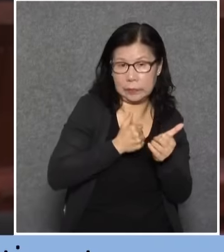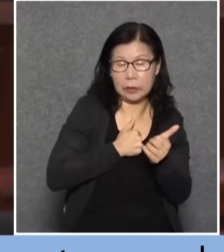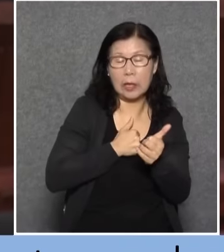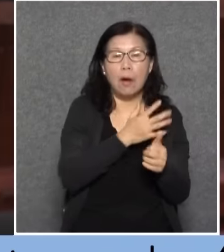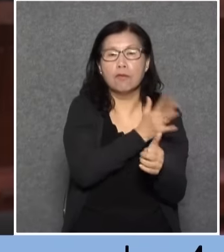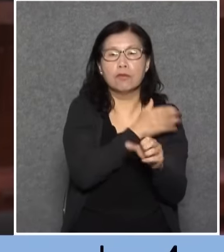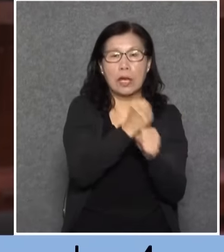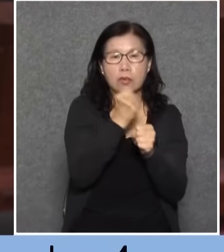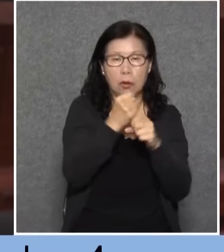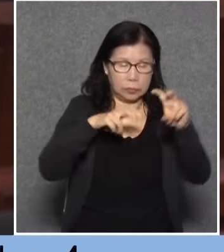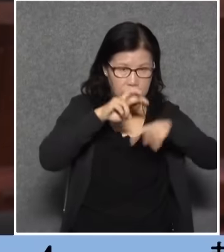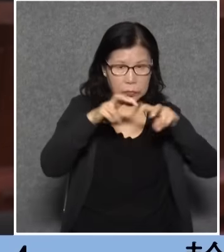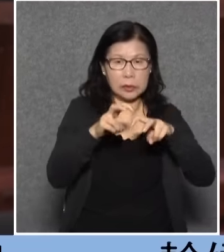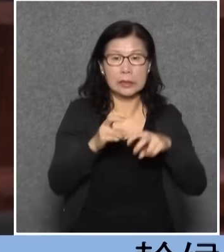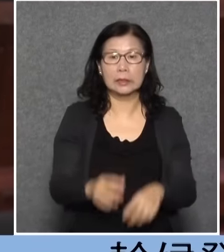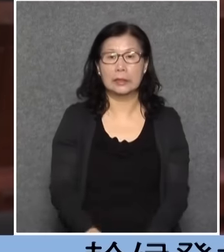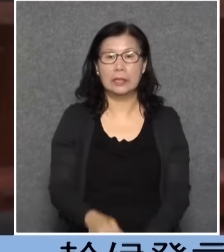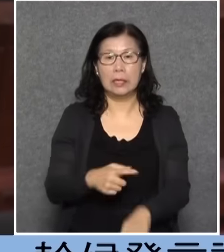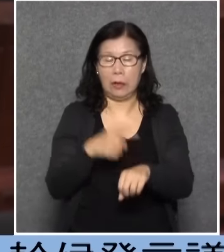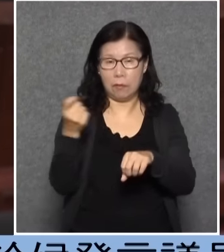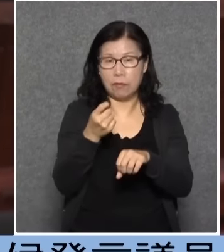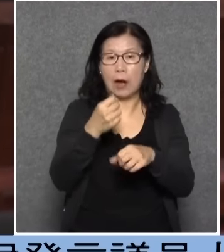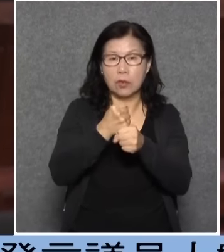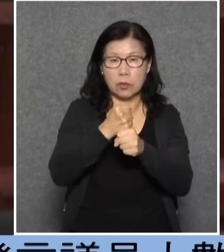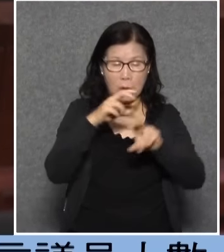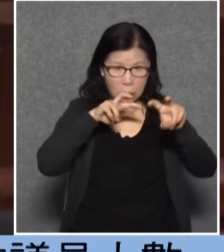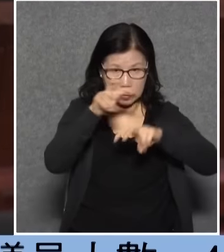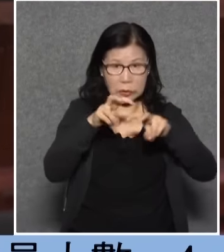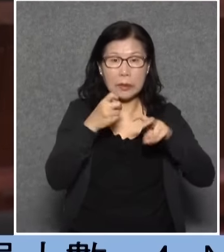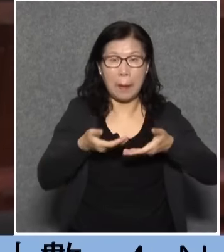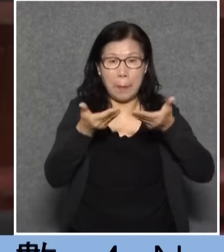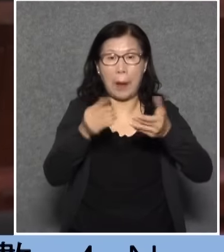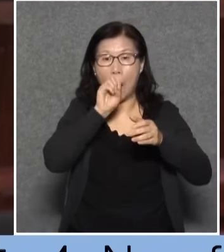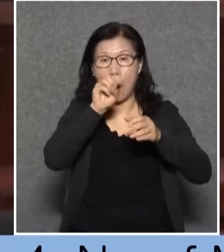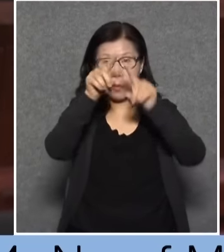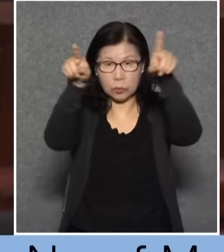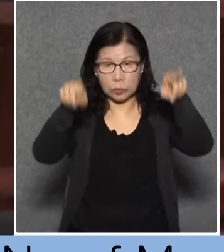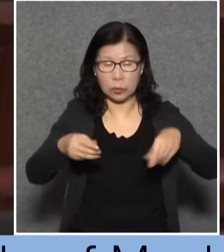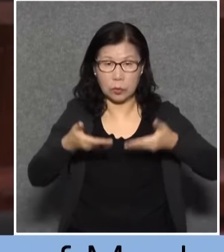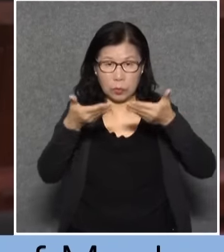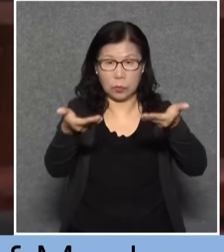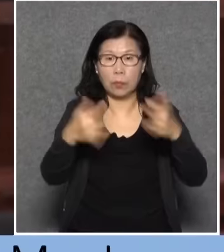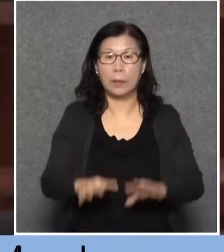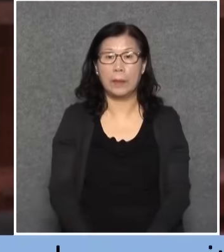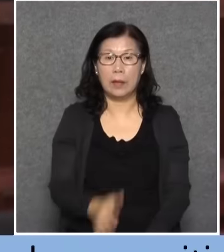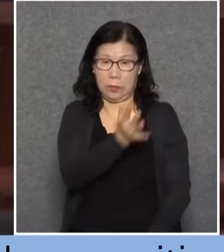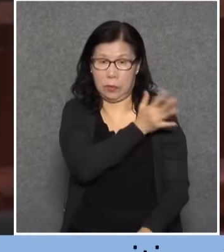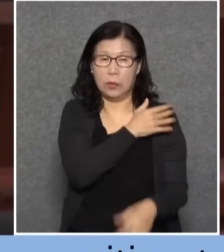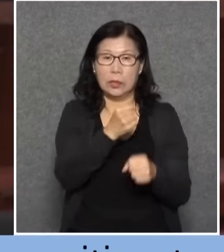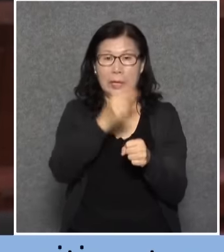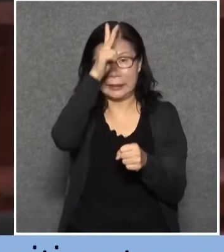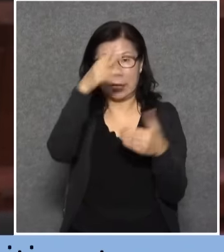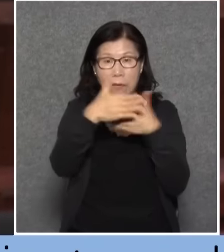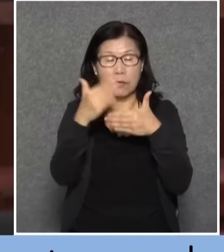件事的。局方人員是即將完成這個審視，是會交報告書是給我哋負責運輸嘅